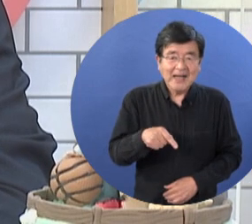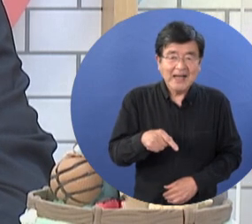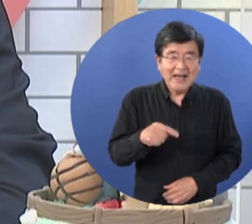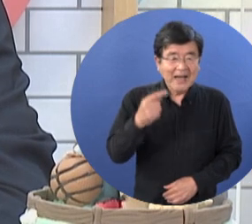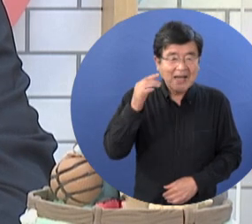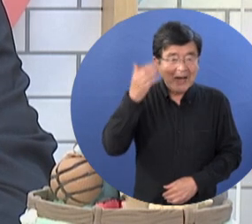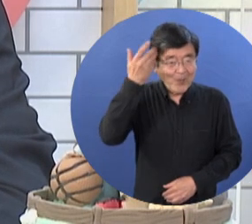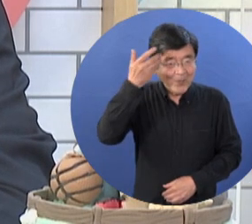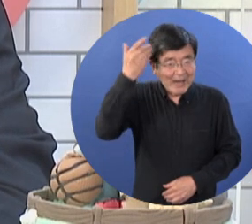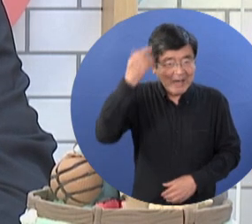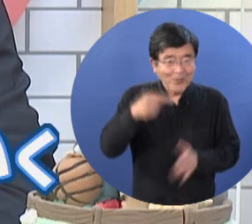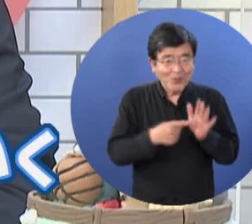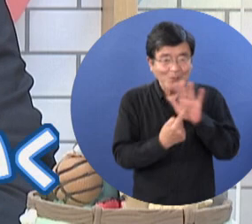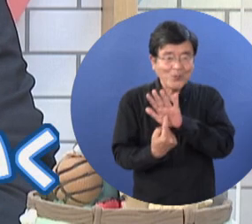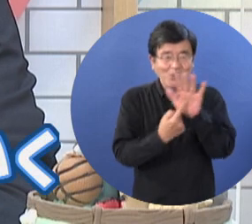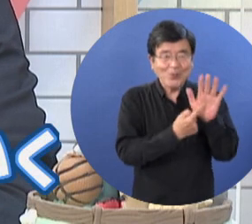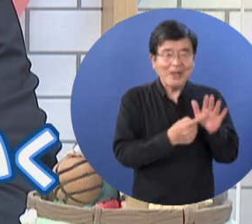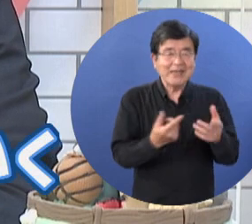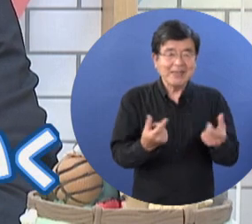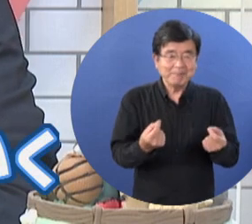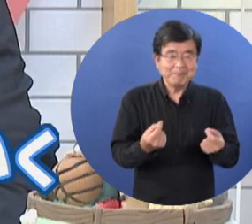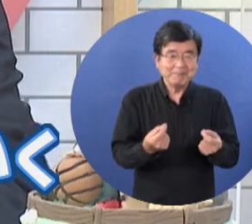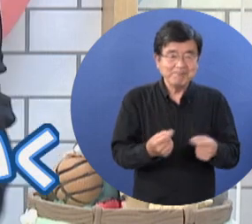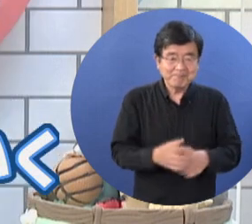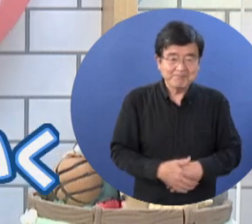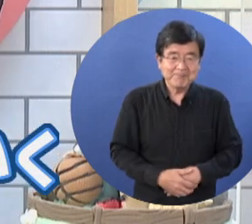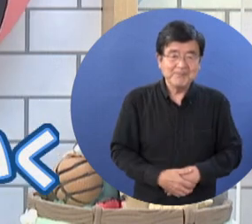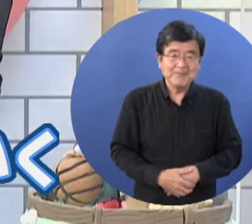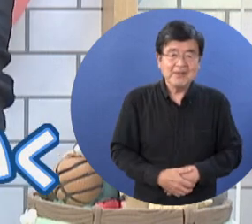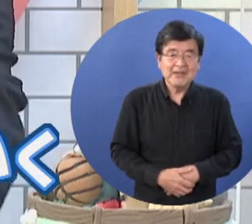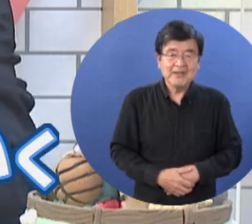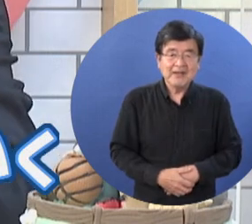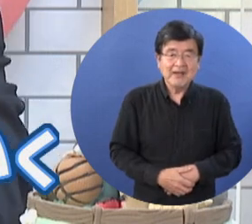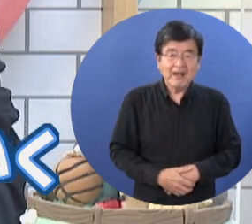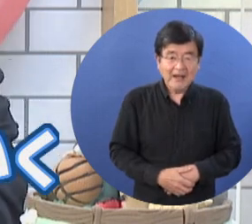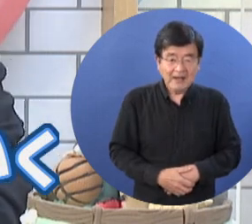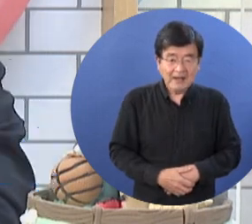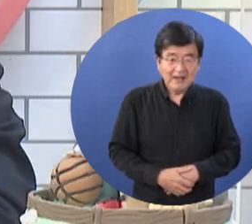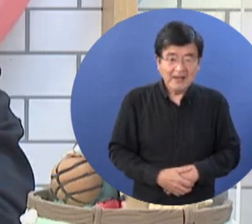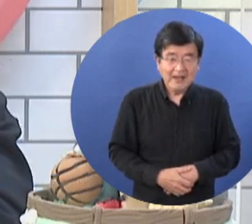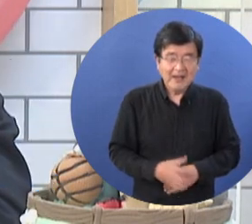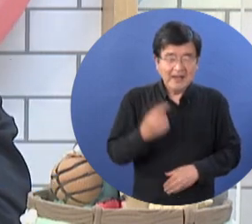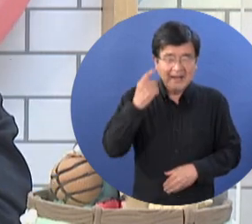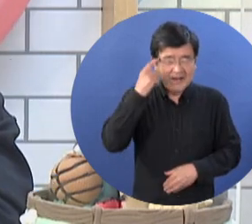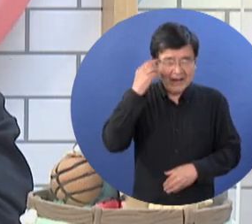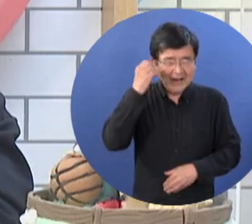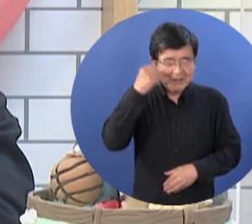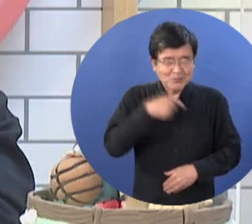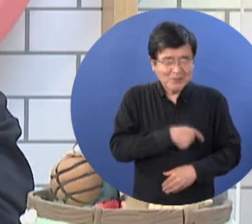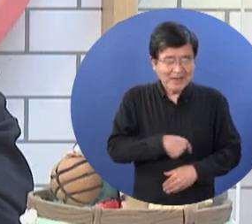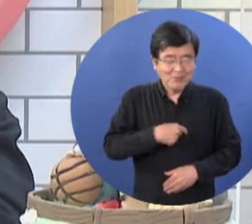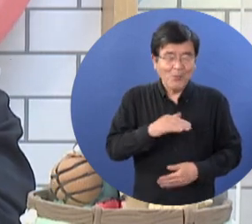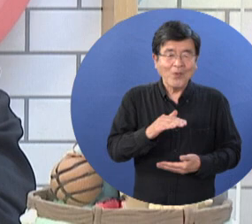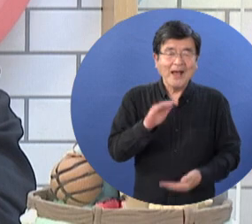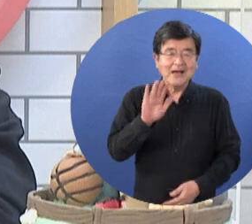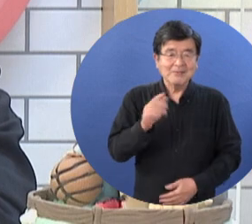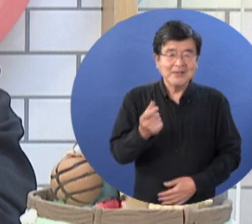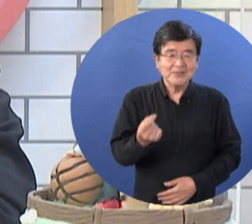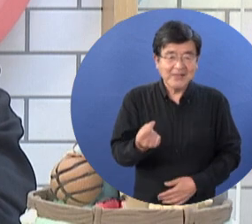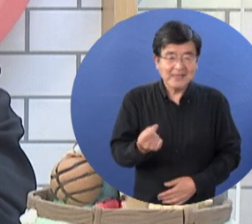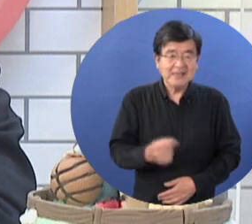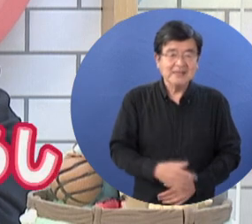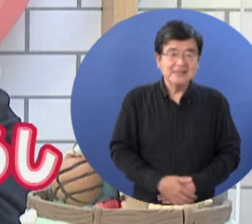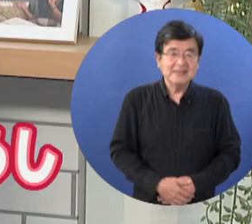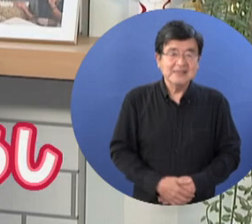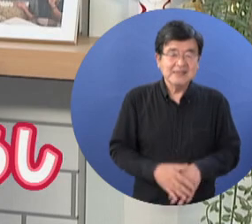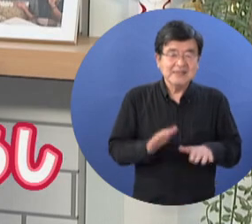象徴やったね、あの万博のね太陽塔の前を通過してるっていうのは結構感慨深いもあったんちゃうかなっていう、